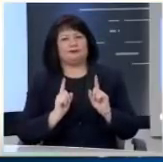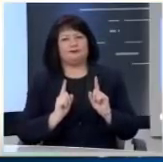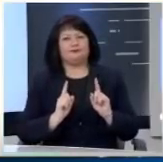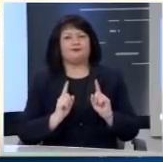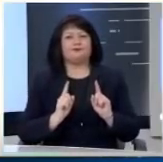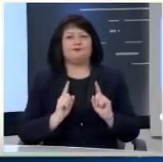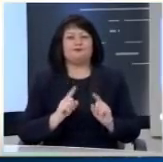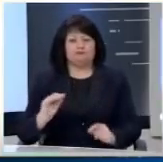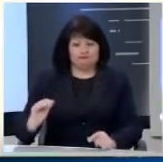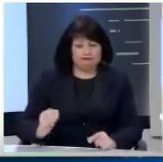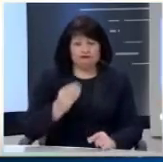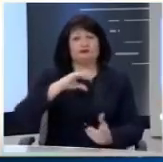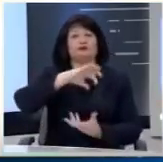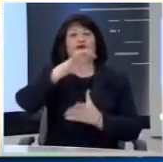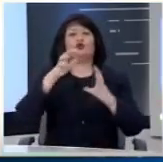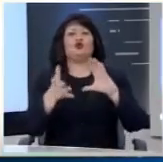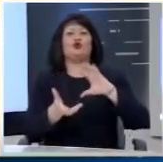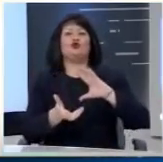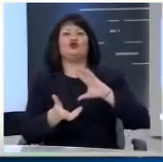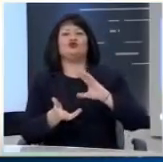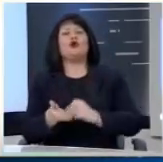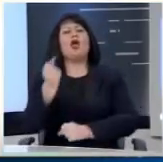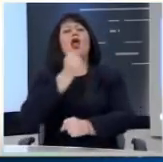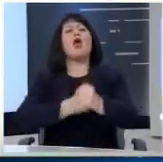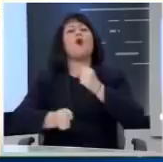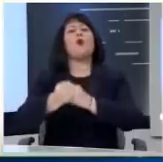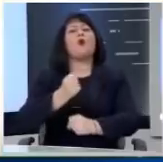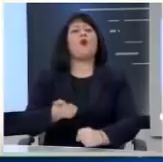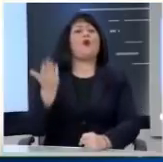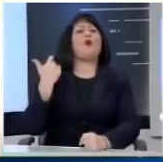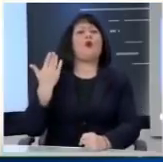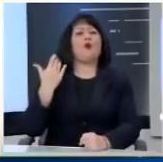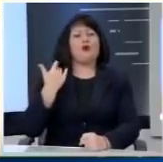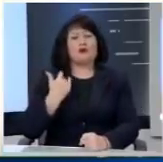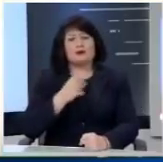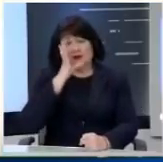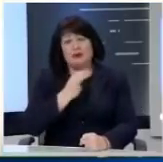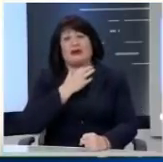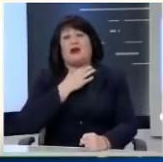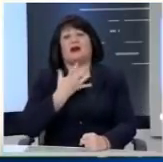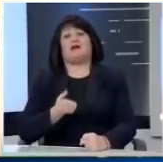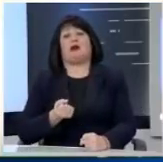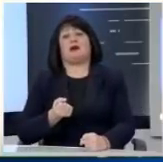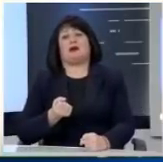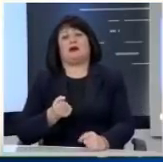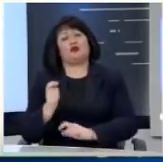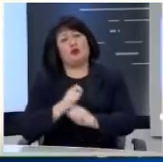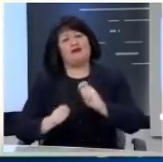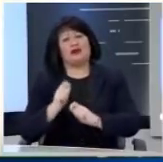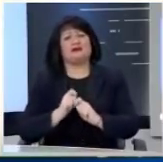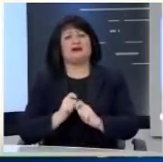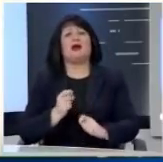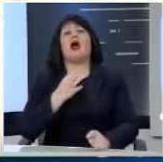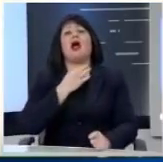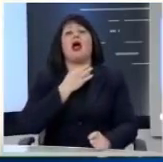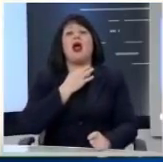Γεννήθηκε σε όλο τον κόσμο, αιώνες πριν, από μια πραγματική ανάγκη. Την ανάγκη